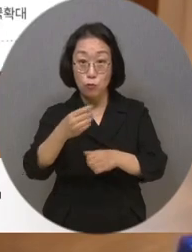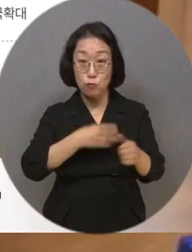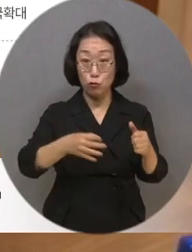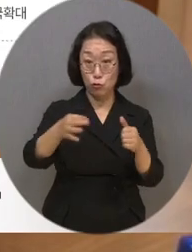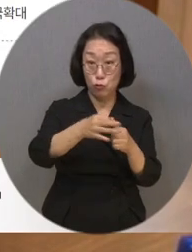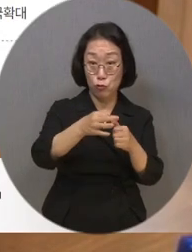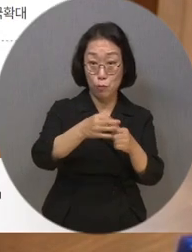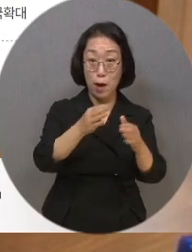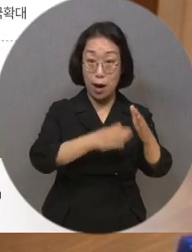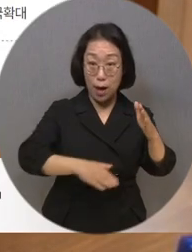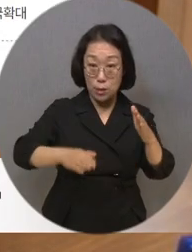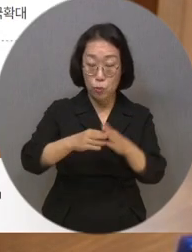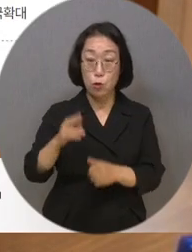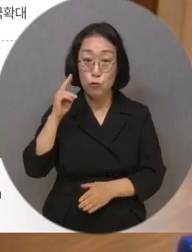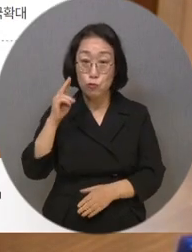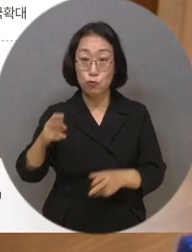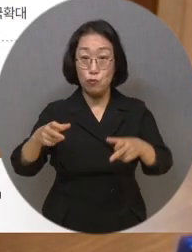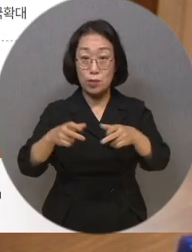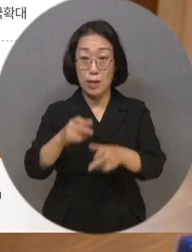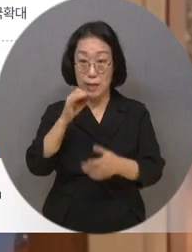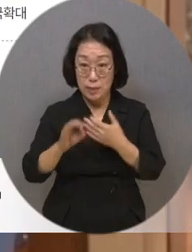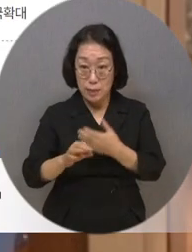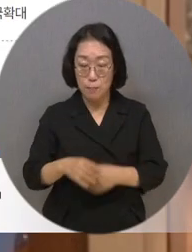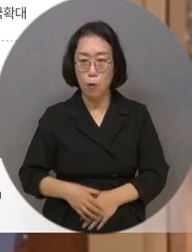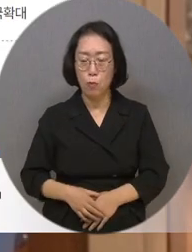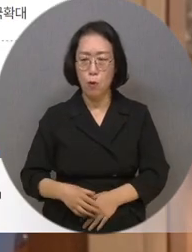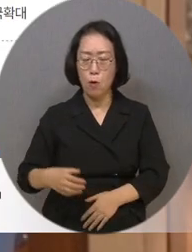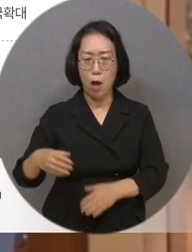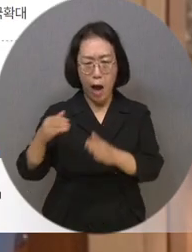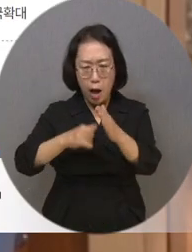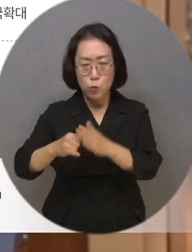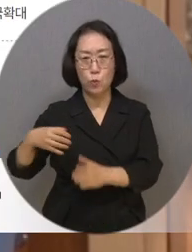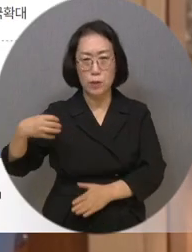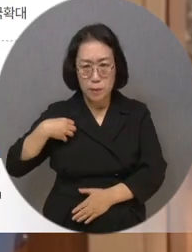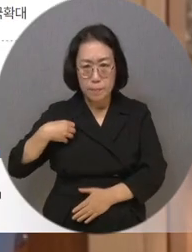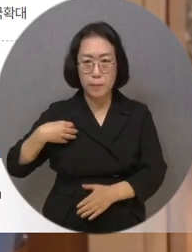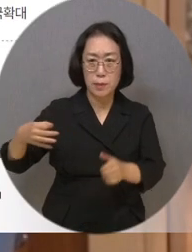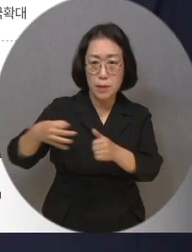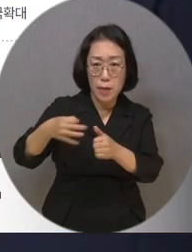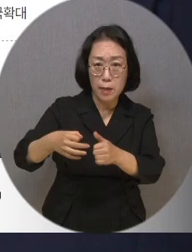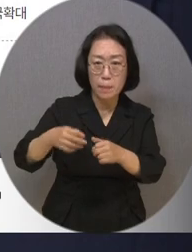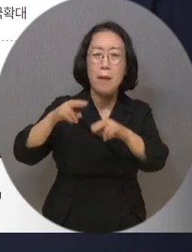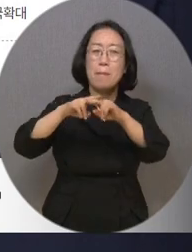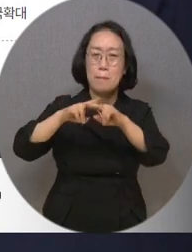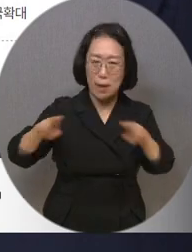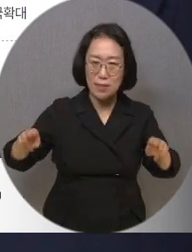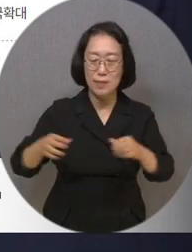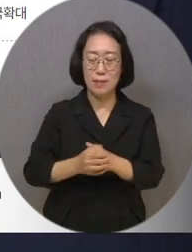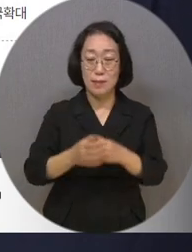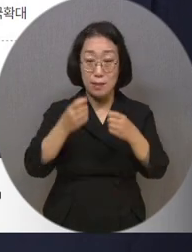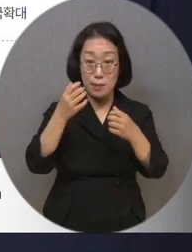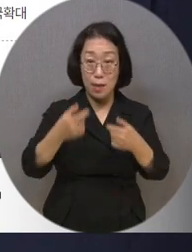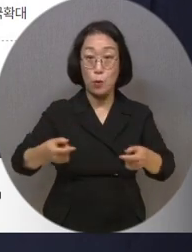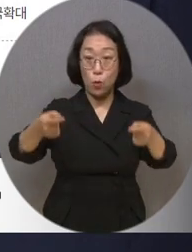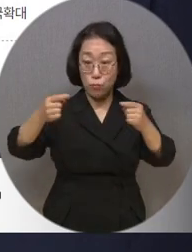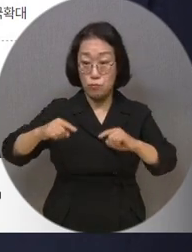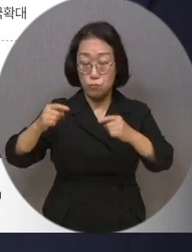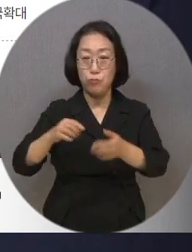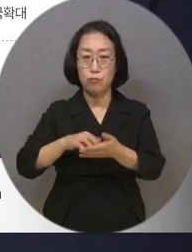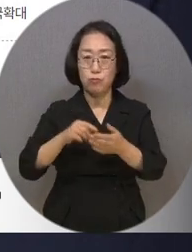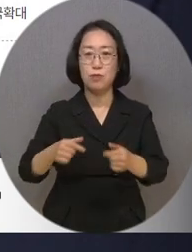가구의 중증 장애인이 있을 경우 의료급여 부양의무자 기준을 미적용해 제도의 신규 진입을 도울